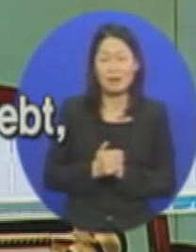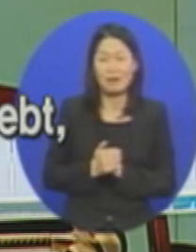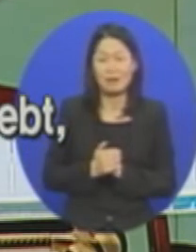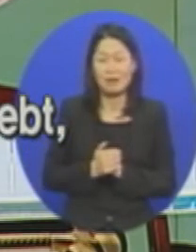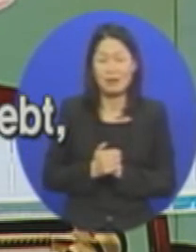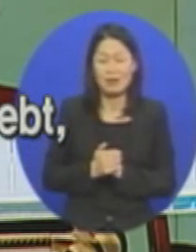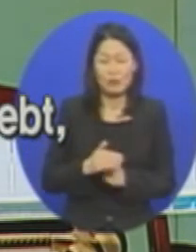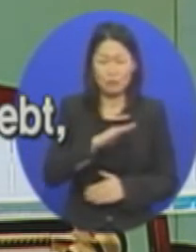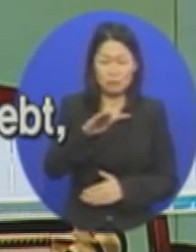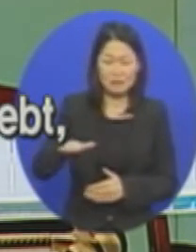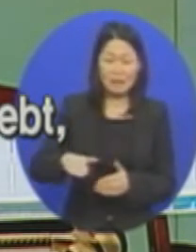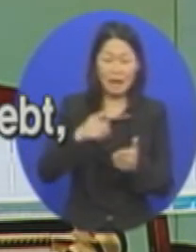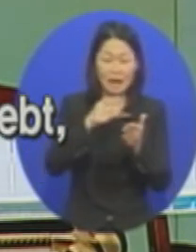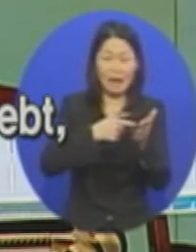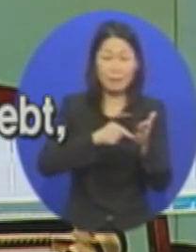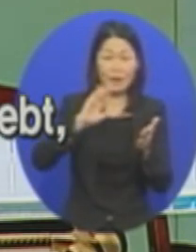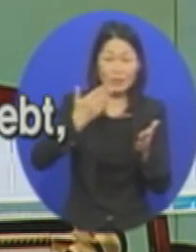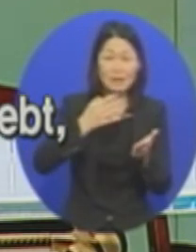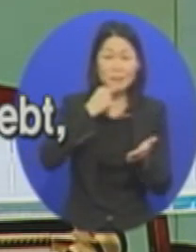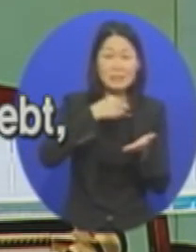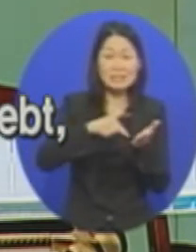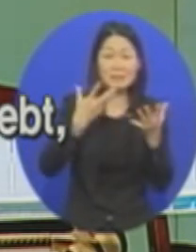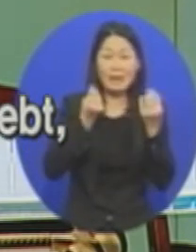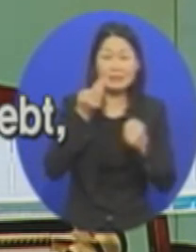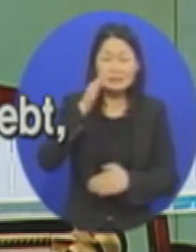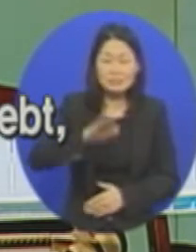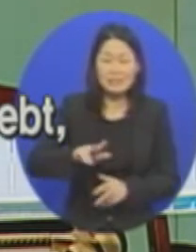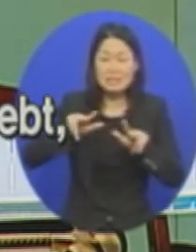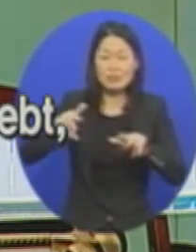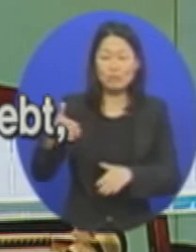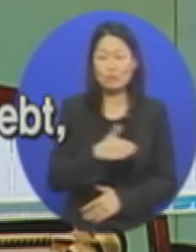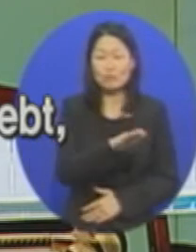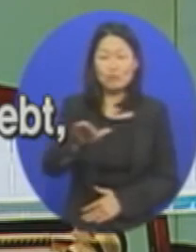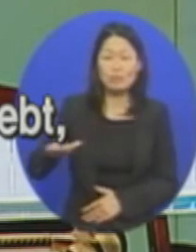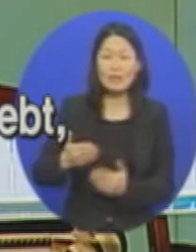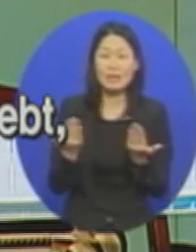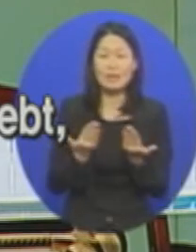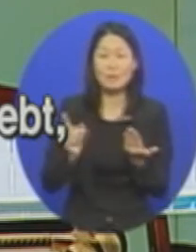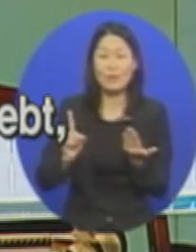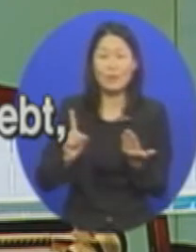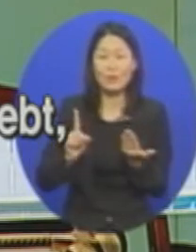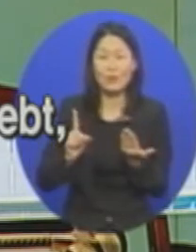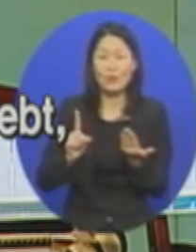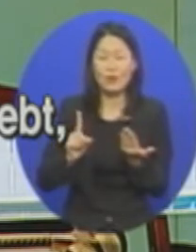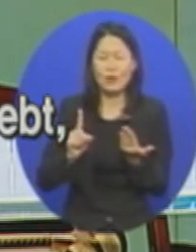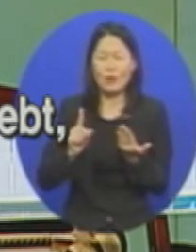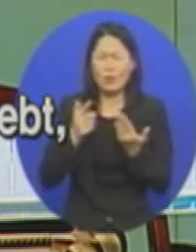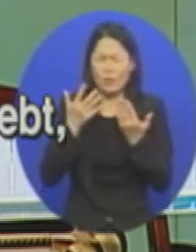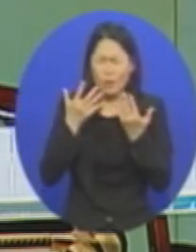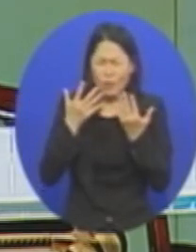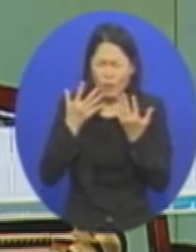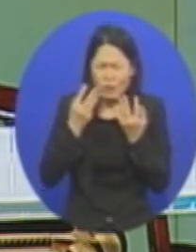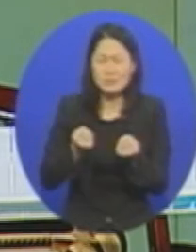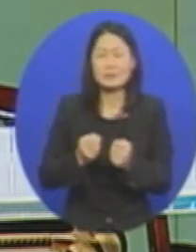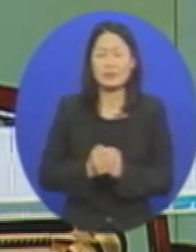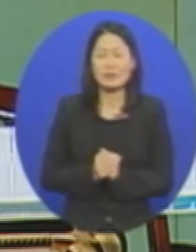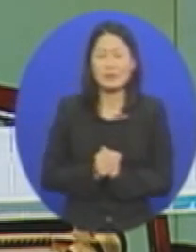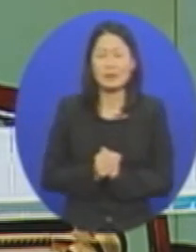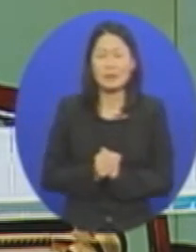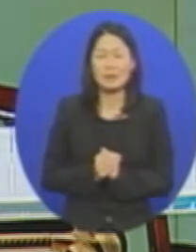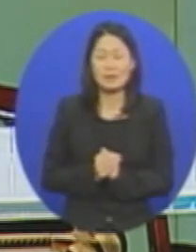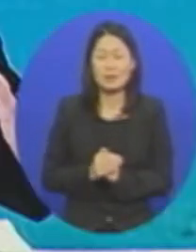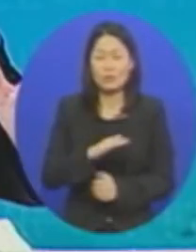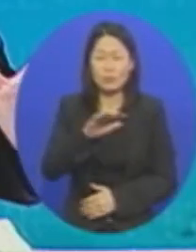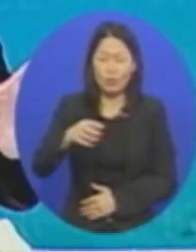갚아야 될 부채가 많지만 이제부터 우리가 해야될 일들이 너무 너무 많아요 그건